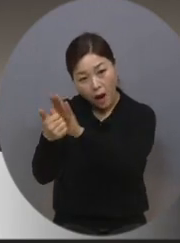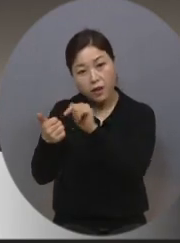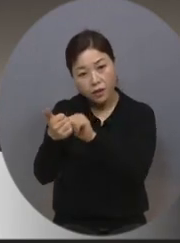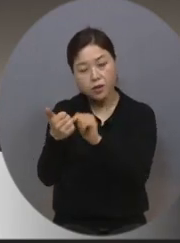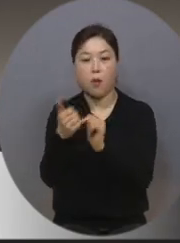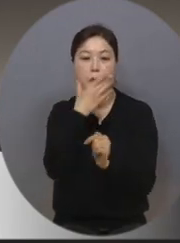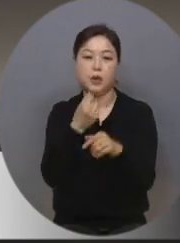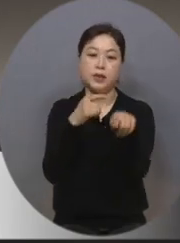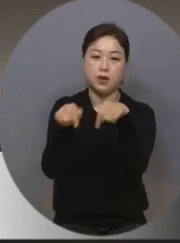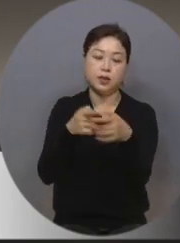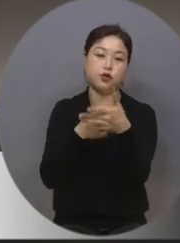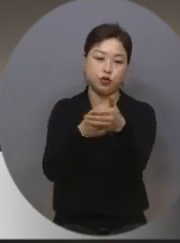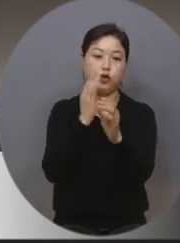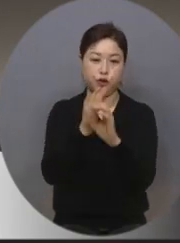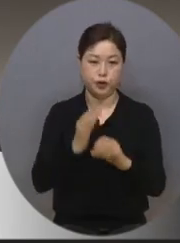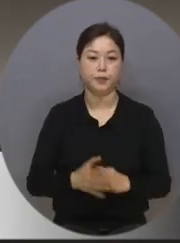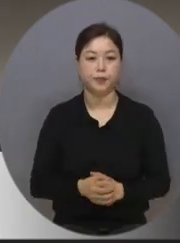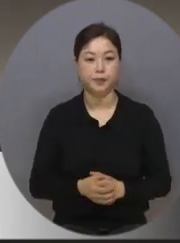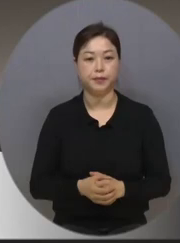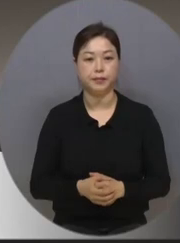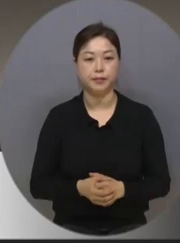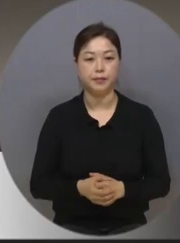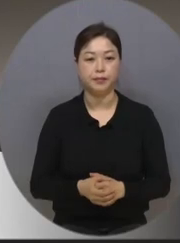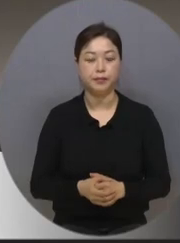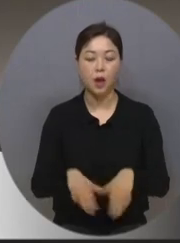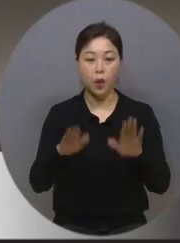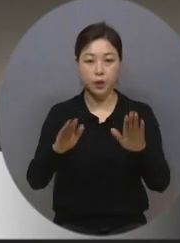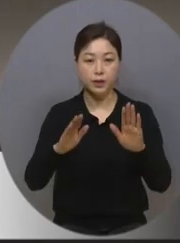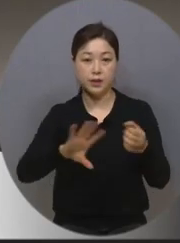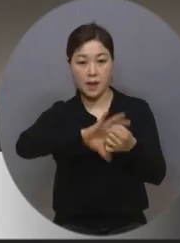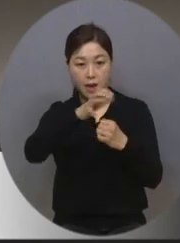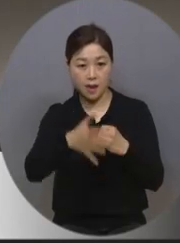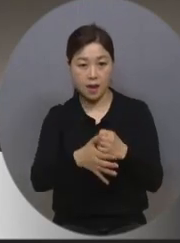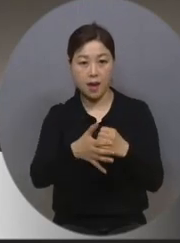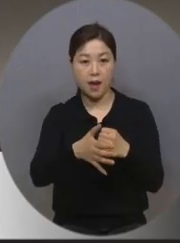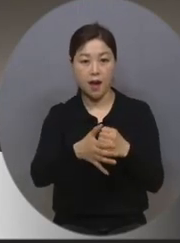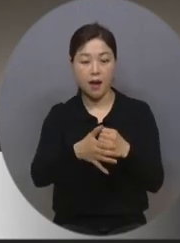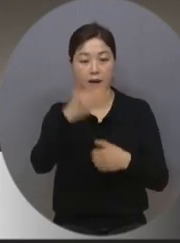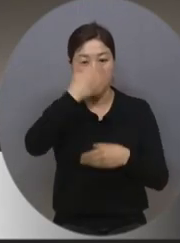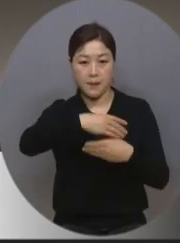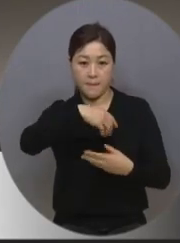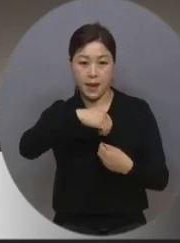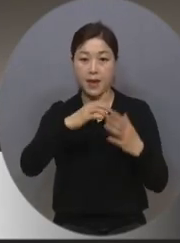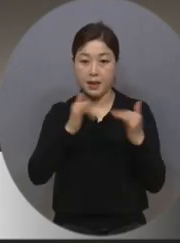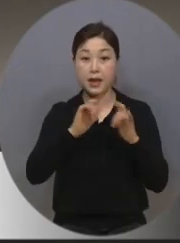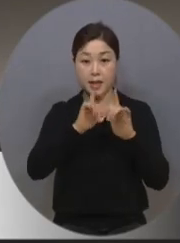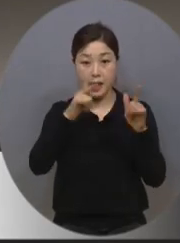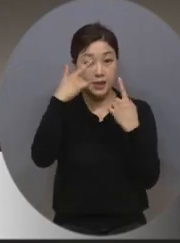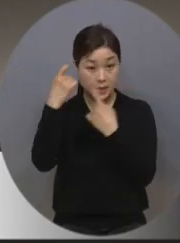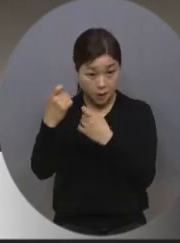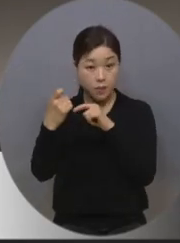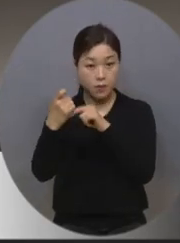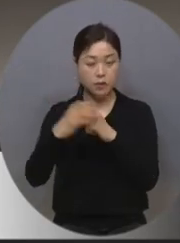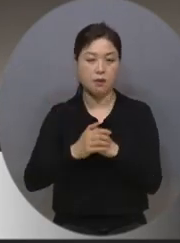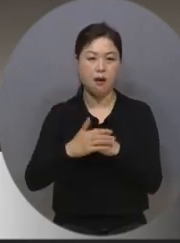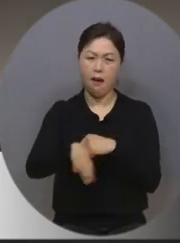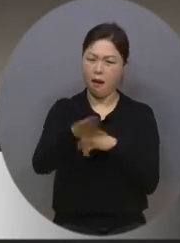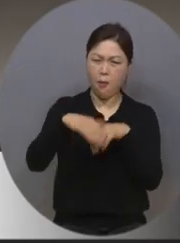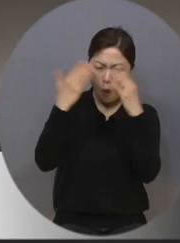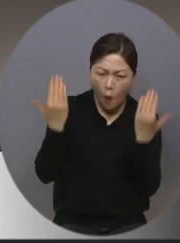정책을 추진 중에 있습니다. 다시 한번 오늘 세계 자폐인의 날 기념을 맞이하여 우리 모두가 항상